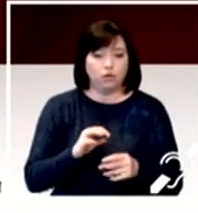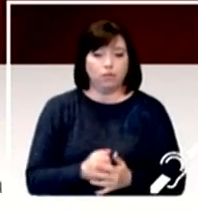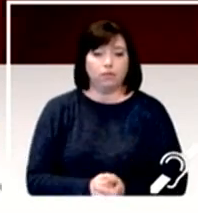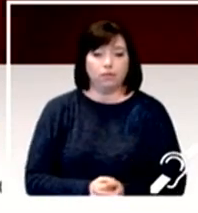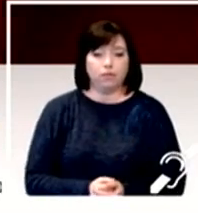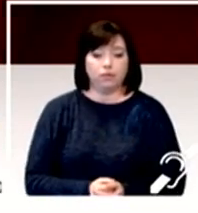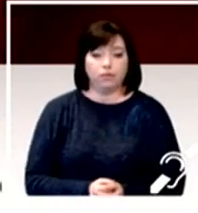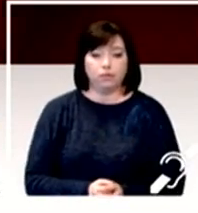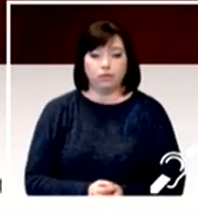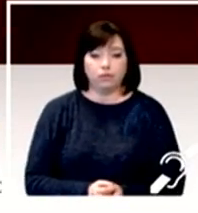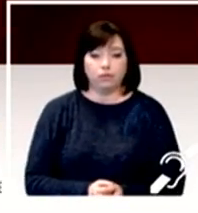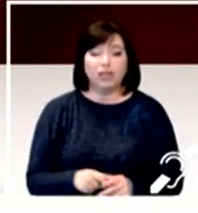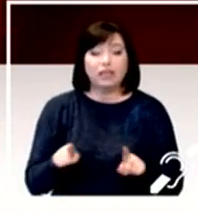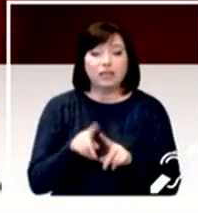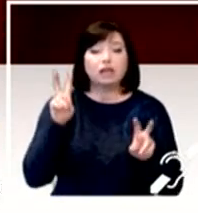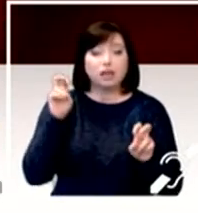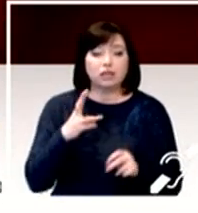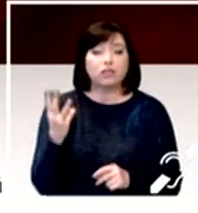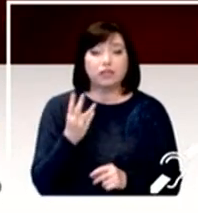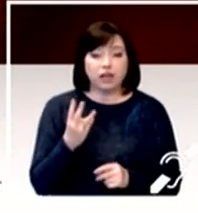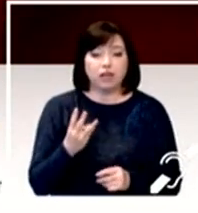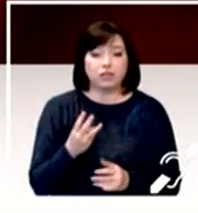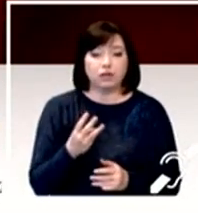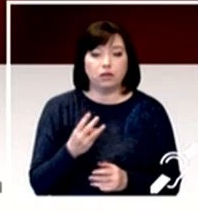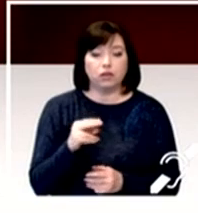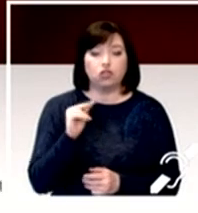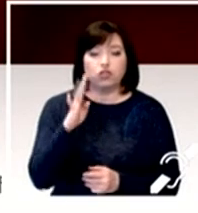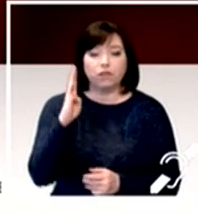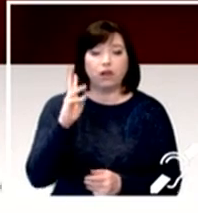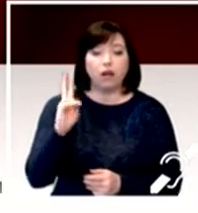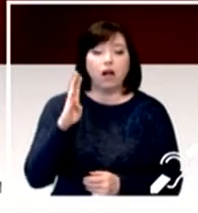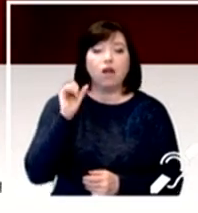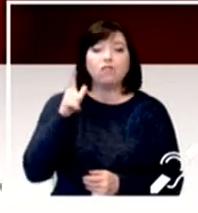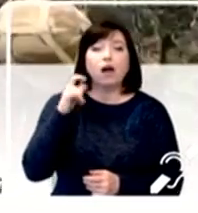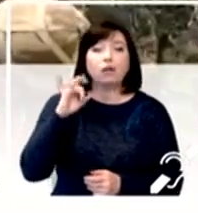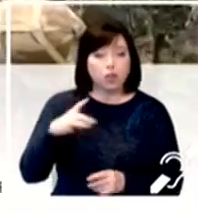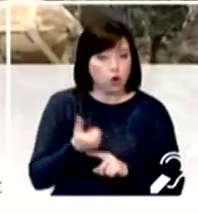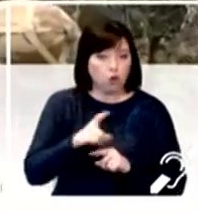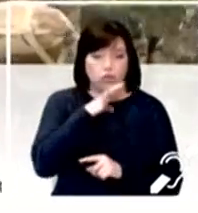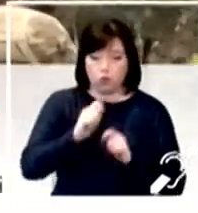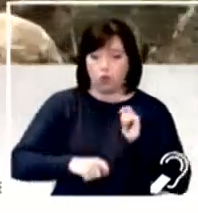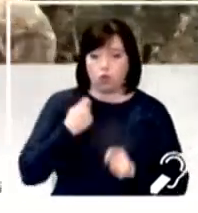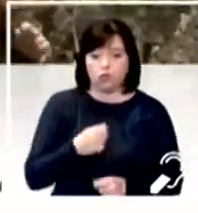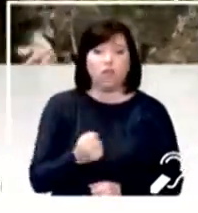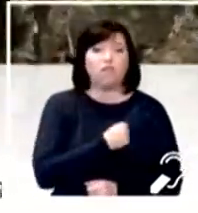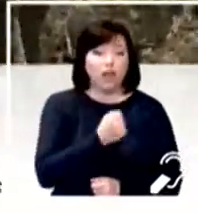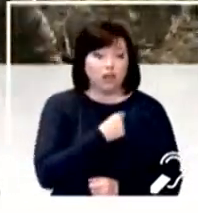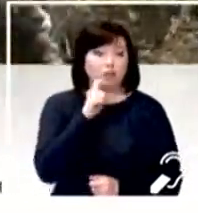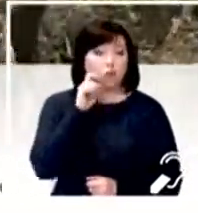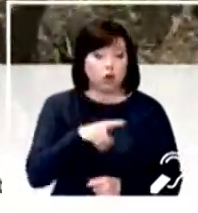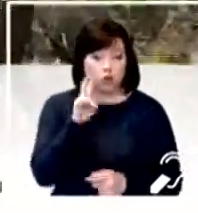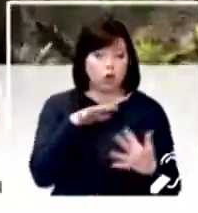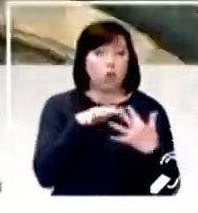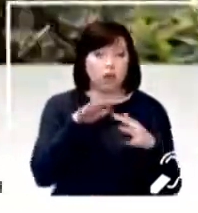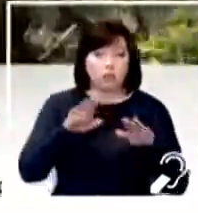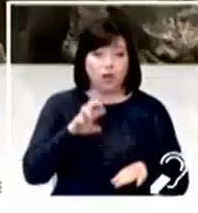полонених. Так званий третій штурмовий загін ЧВК «Вагнер» поніс великі втрати. Forțele militare ucrainene care luptă în